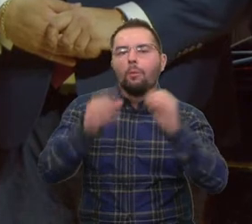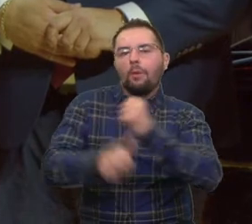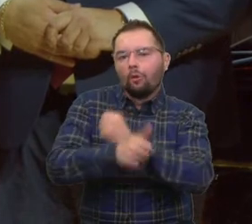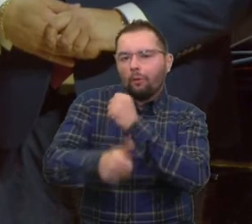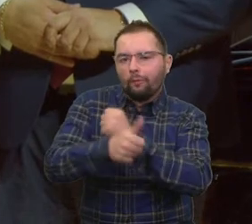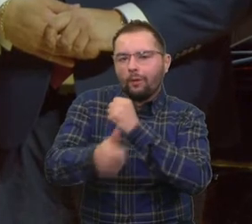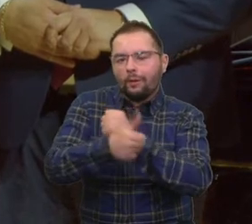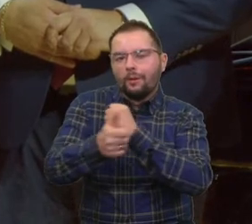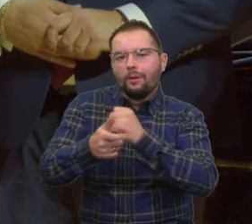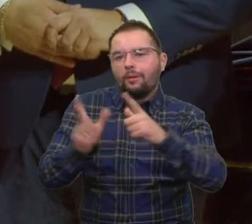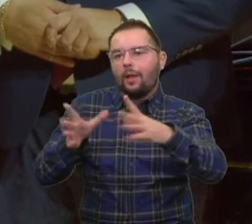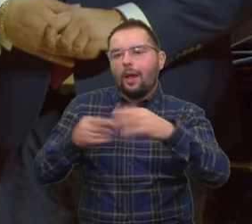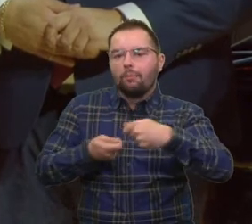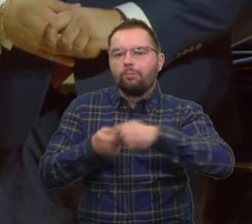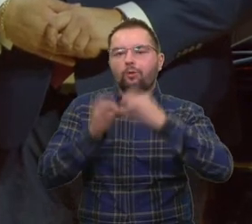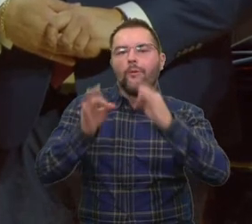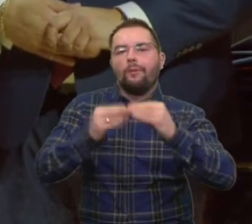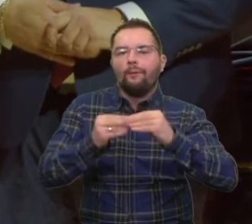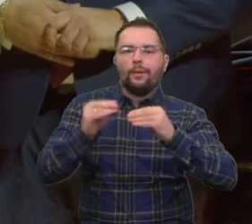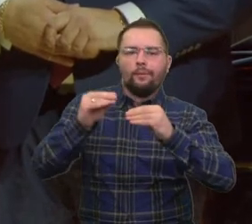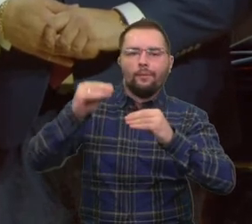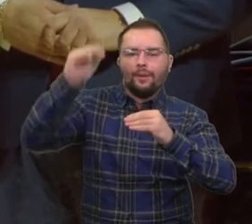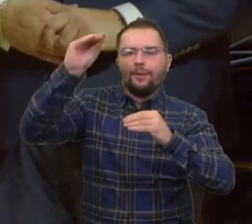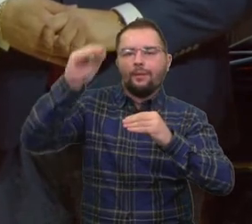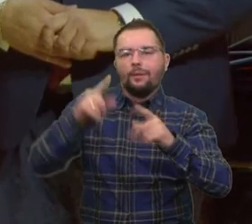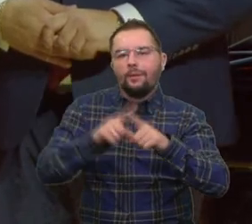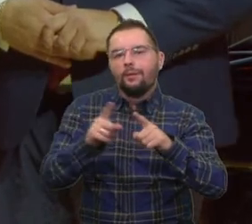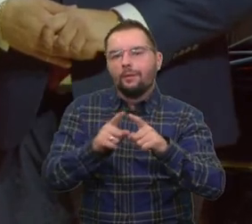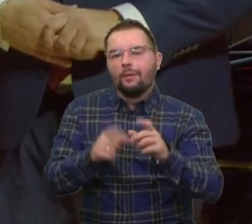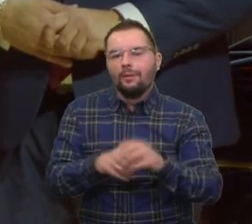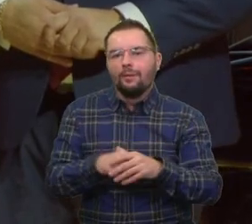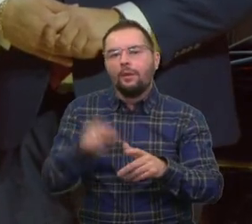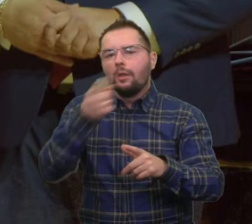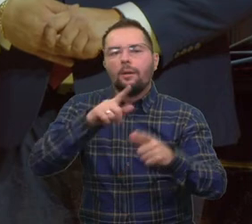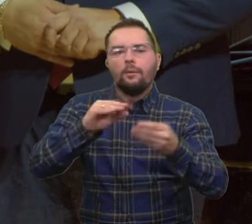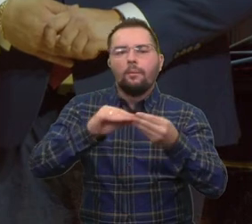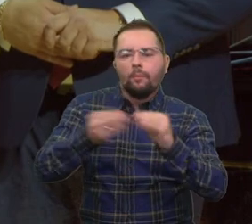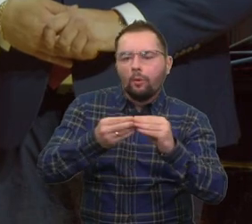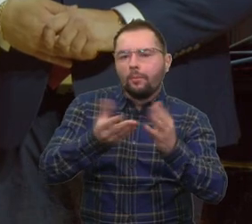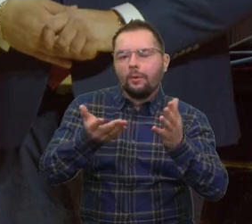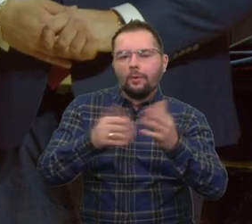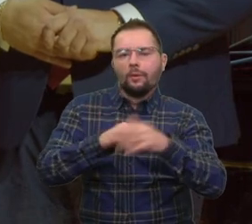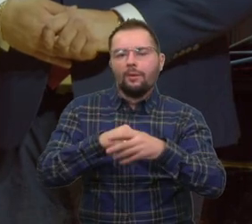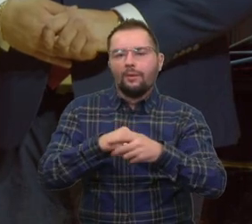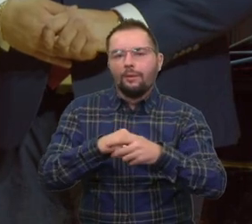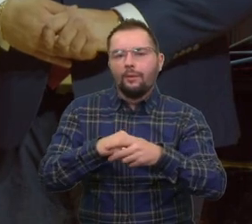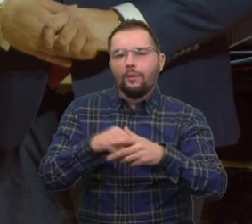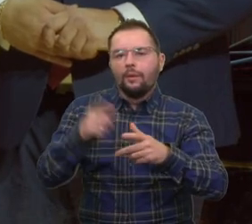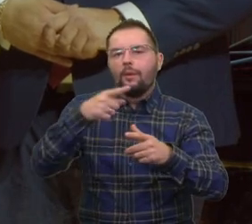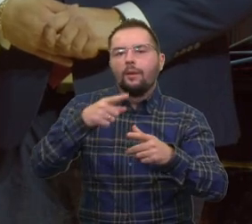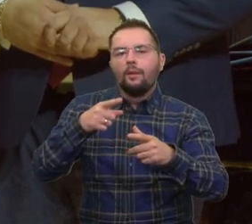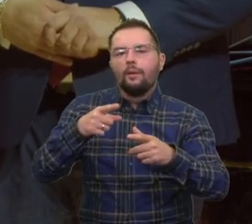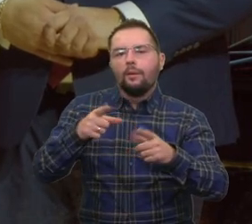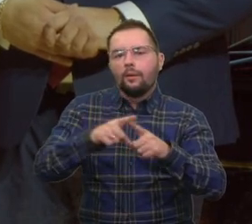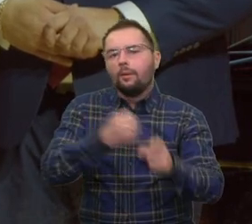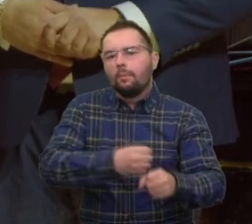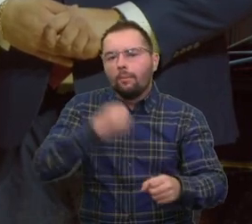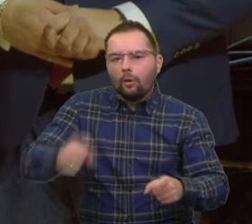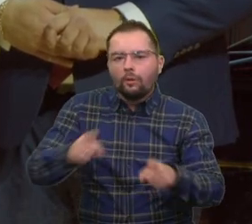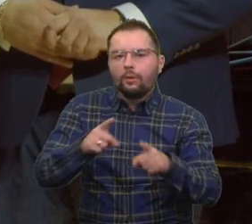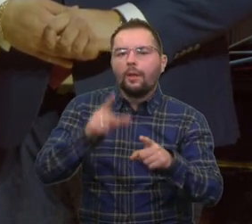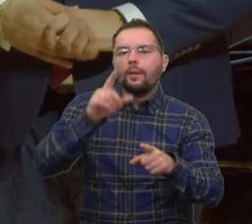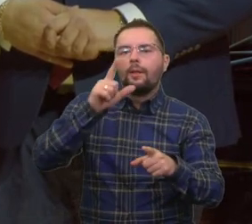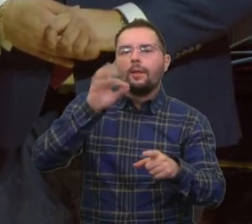że razem możemy więcej. Życzę wytrwałości mimo tych wszystkich problemów, o których mówił pan poseł i marszałek Wojtek